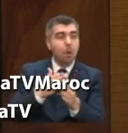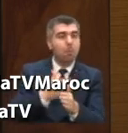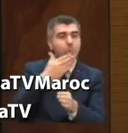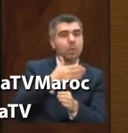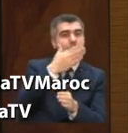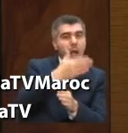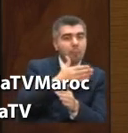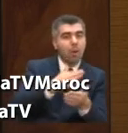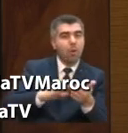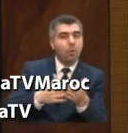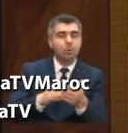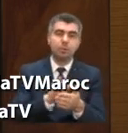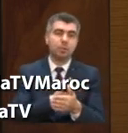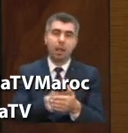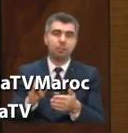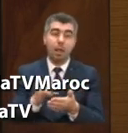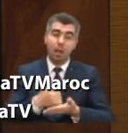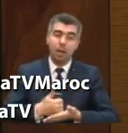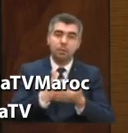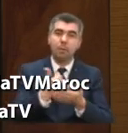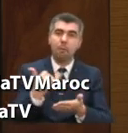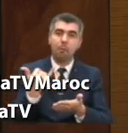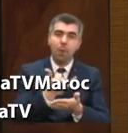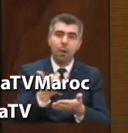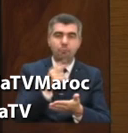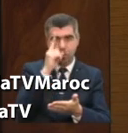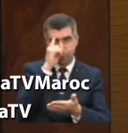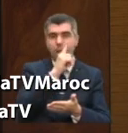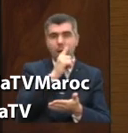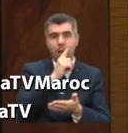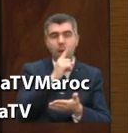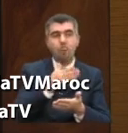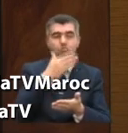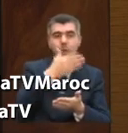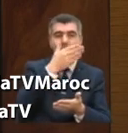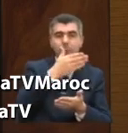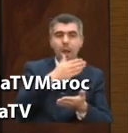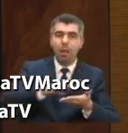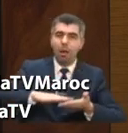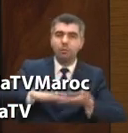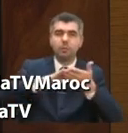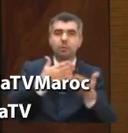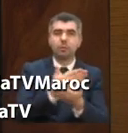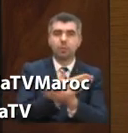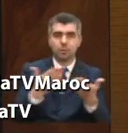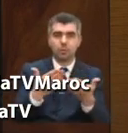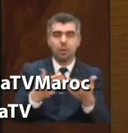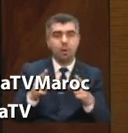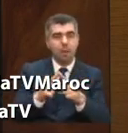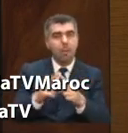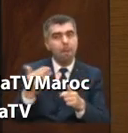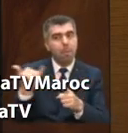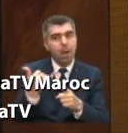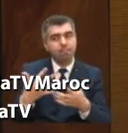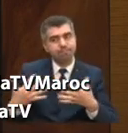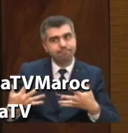المستقبل، آملين ألا تطول الأزمة وتعود الأمور إلى نصابها. ولا شك أنه بفضل تكاتفنا